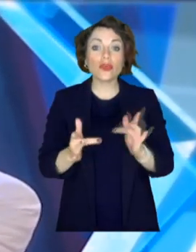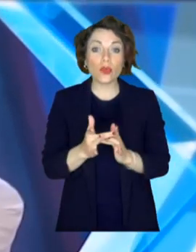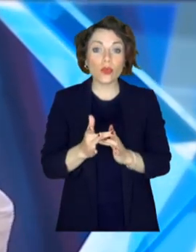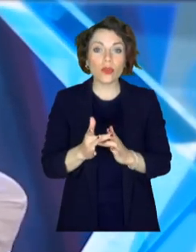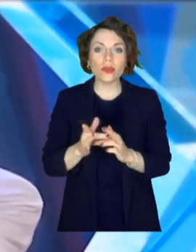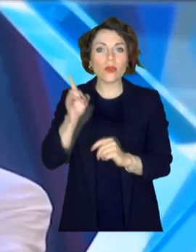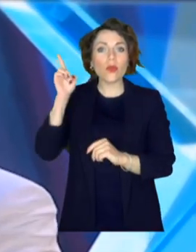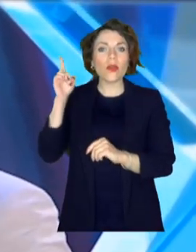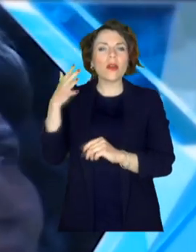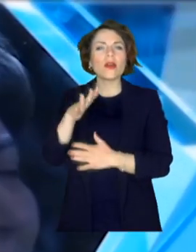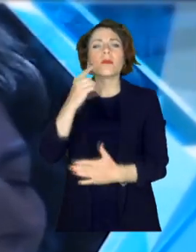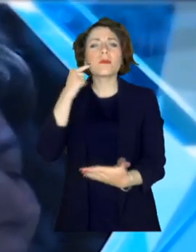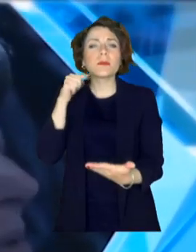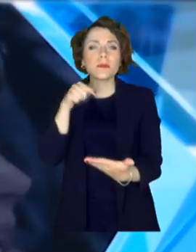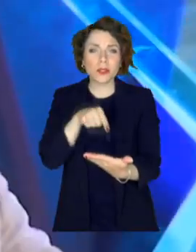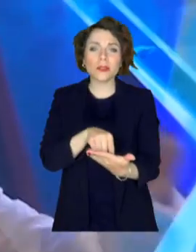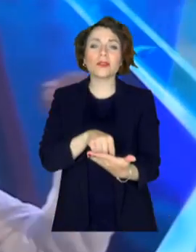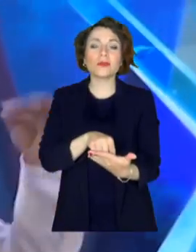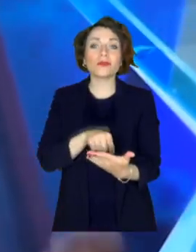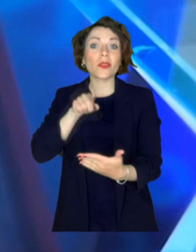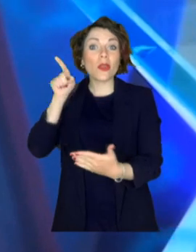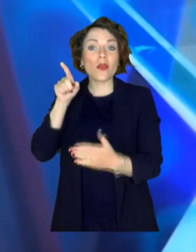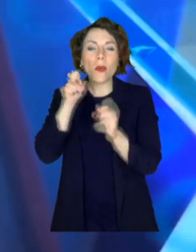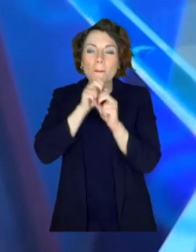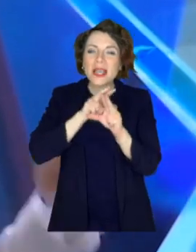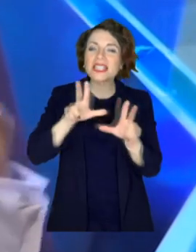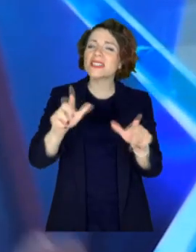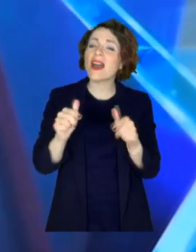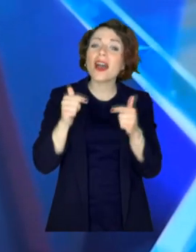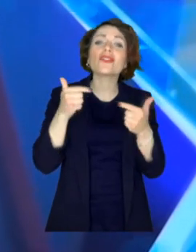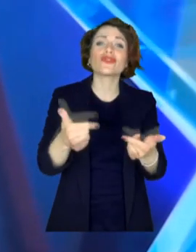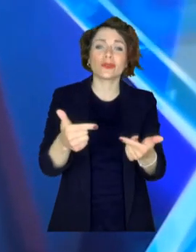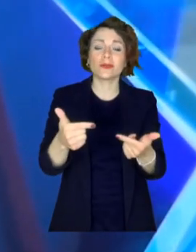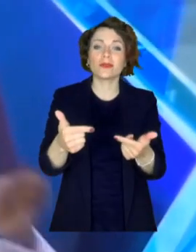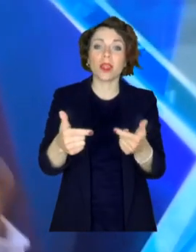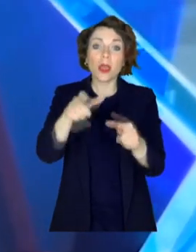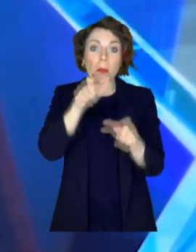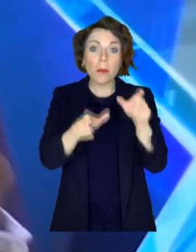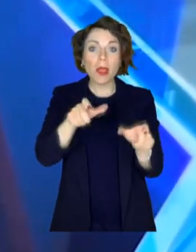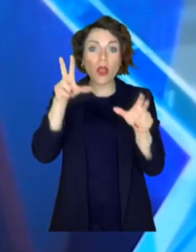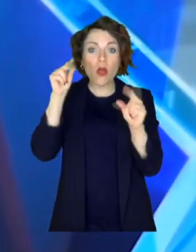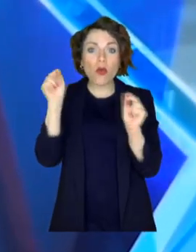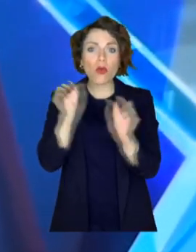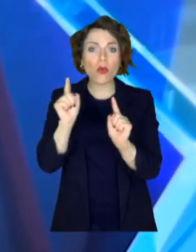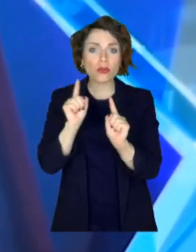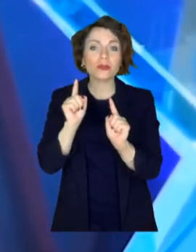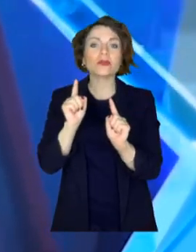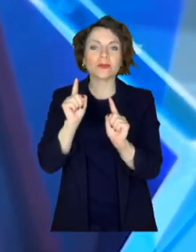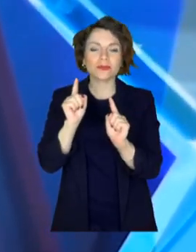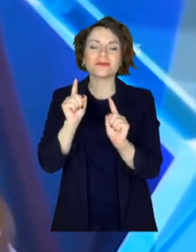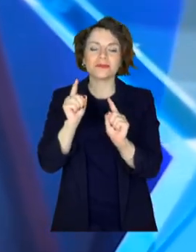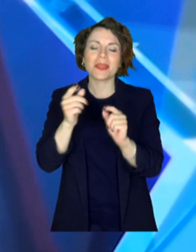Gesù sta ritornando e ci ha lasciato un messaggio per coloro che non hanno mai